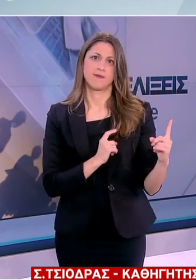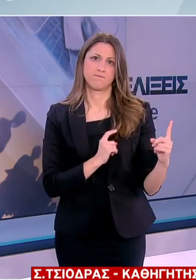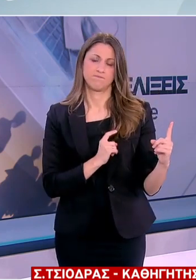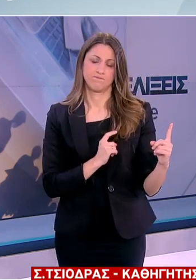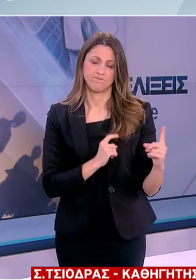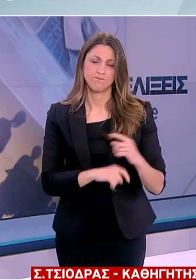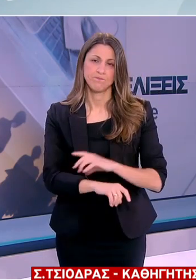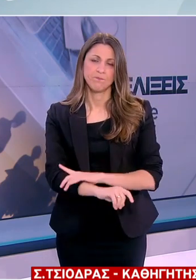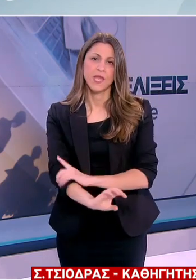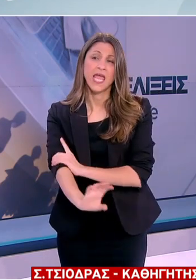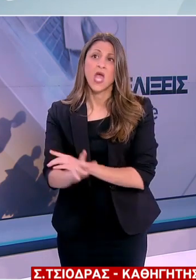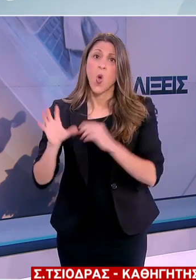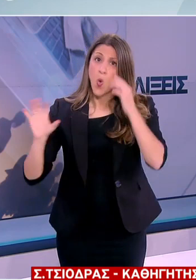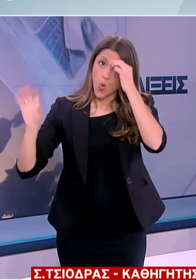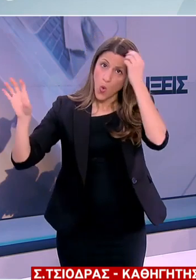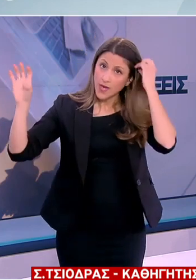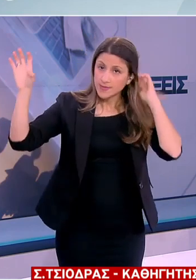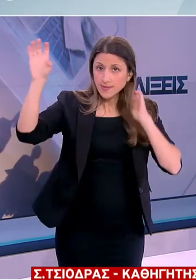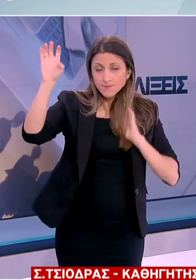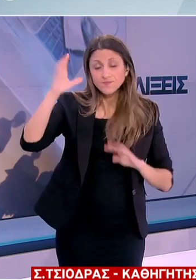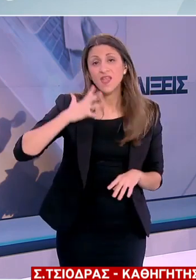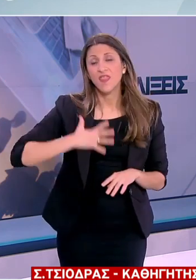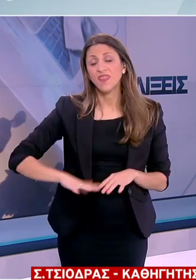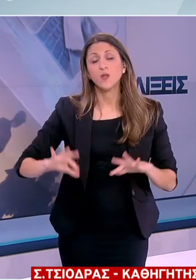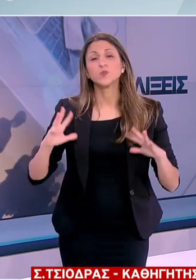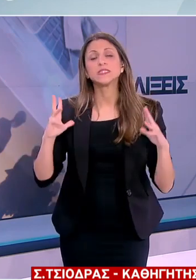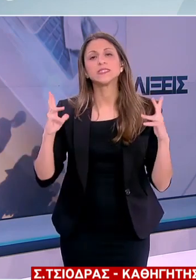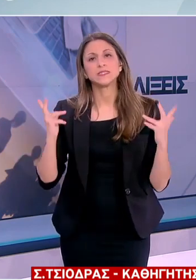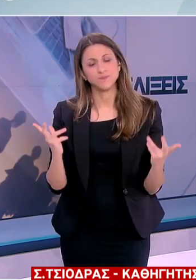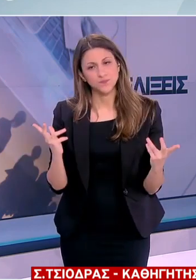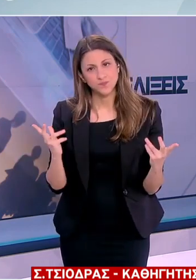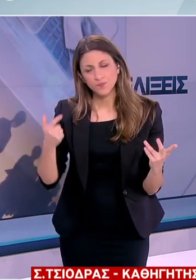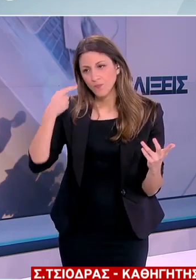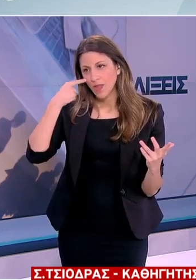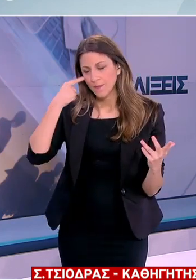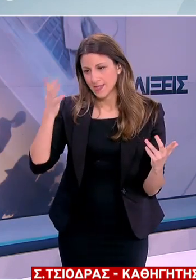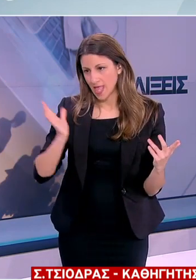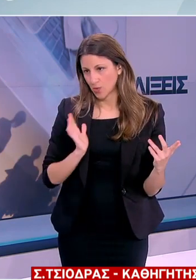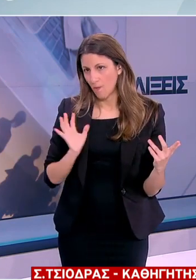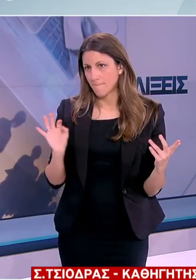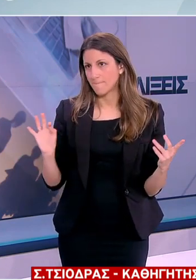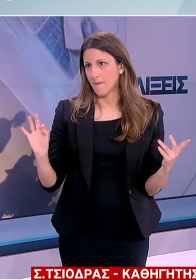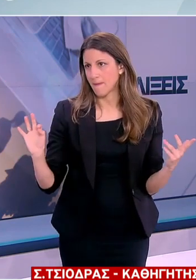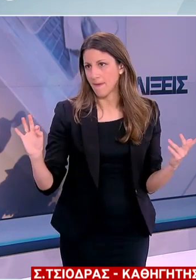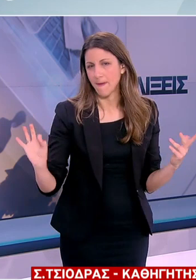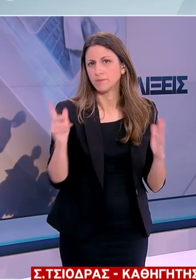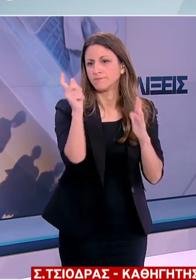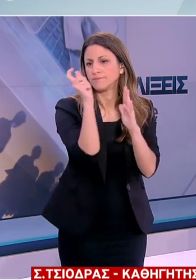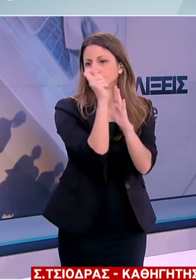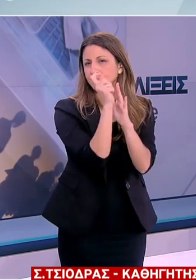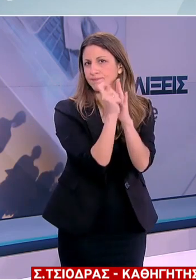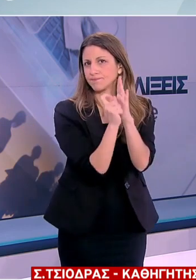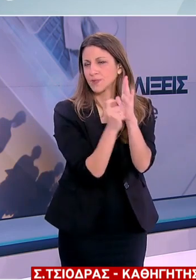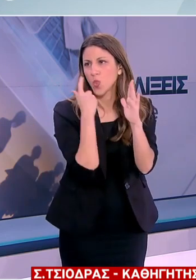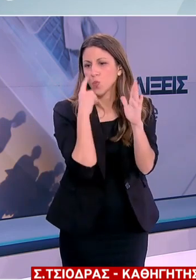ήταν, δυστυχώς δεν το κατάφεραν όλοι, η χρυσή ισορροπία, καταγραφής ενός αριθμού των λοιμόξεων που θα μπορούσε να χειριστεί το